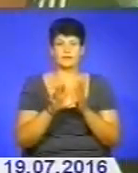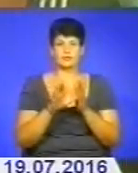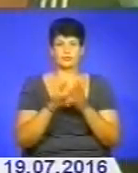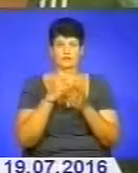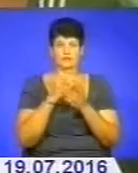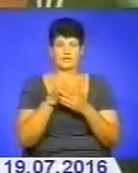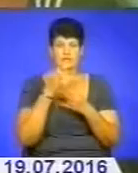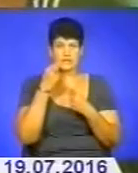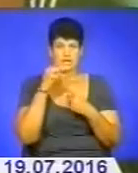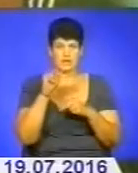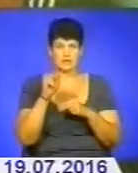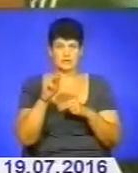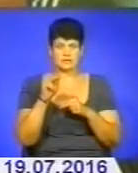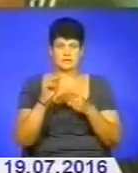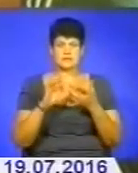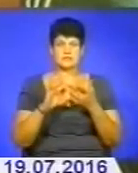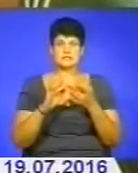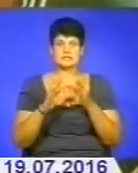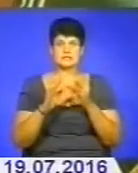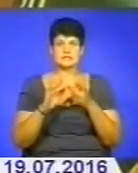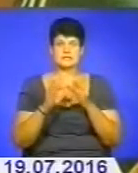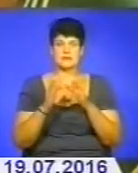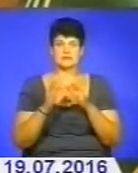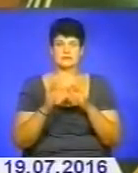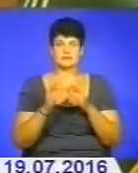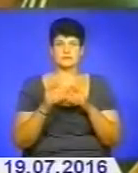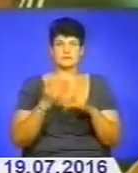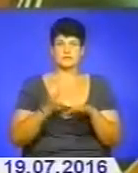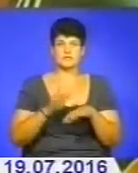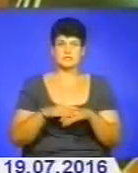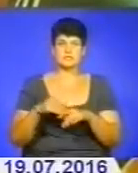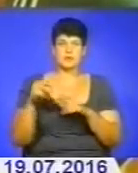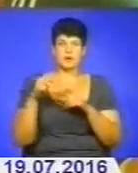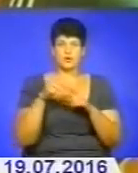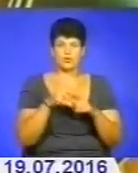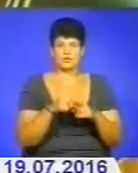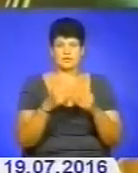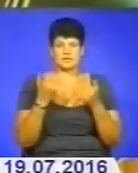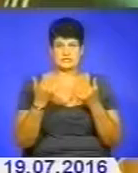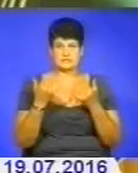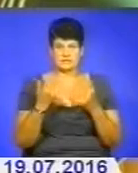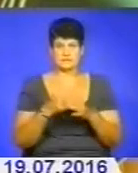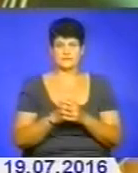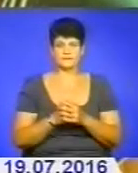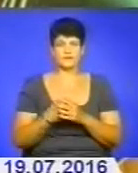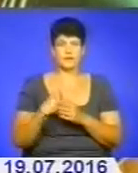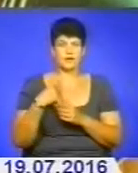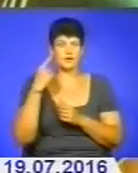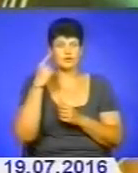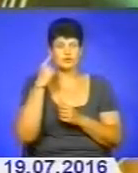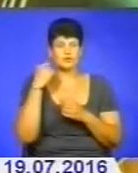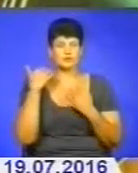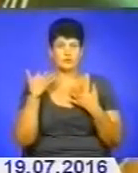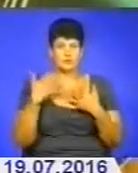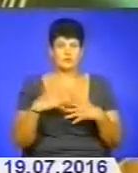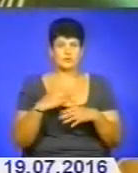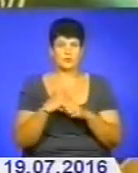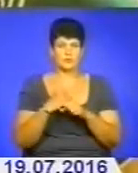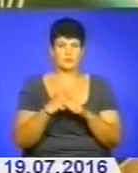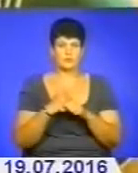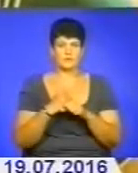Важко. Сайт трошки перегружений. Ага, сайт зараз перегружений? Так. Я чула, що вже не готувалася робити сайт, ще